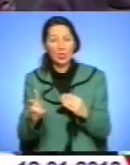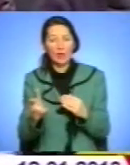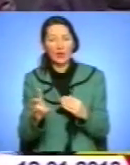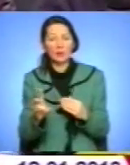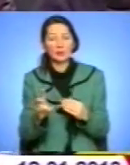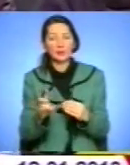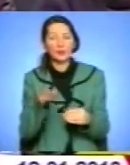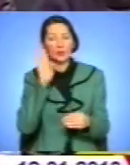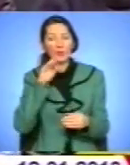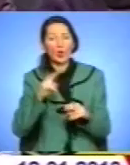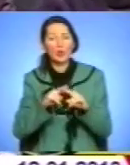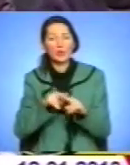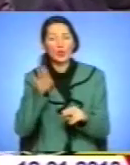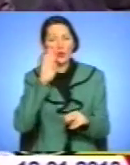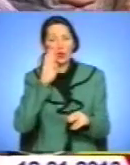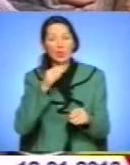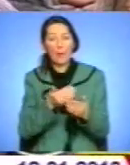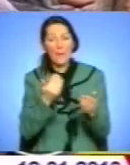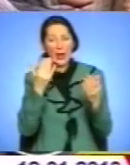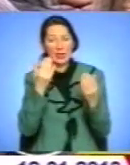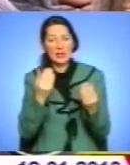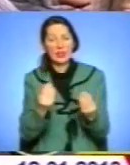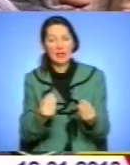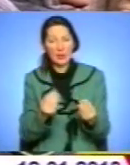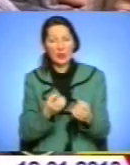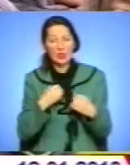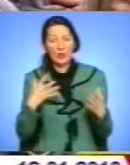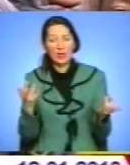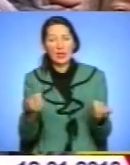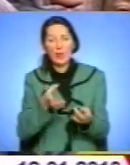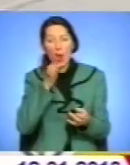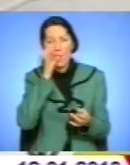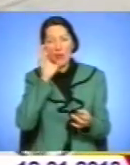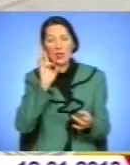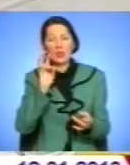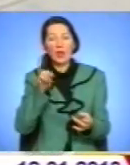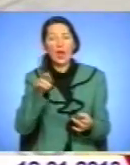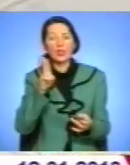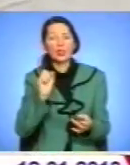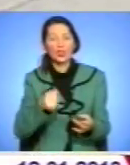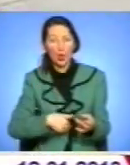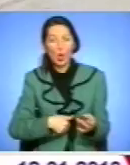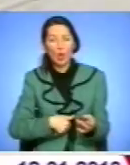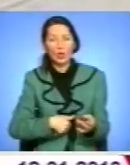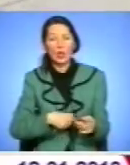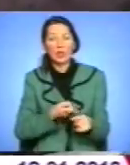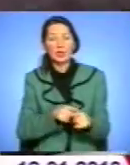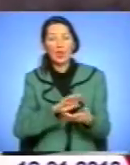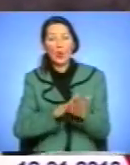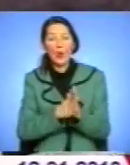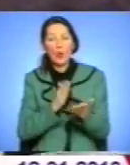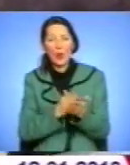Воду освячено на водохреще і в переддень свята треба пити надче. Саме за цією умовою вона має найбільшу силу.